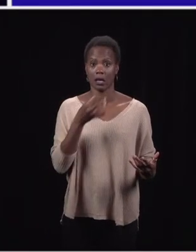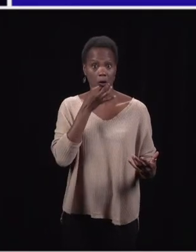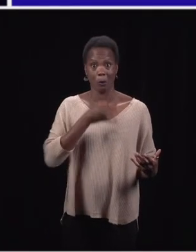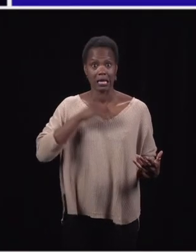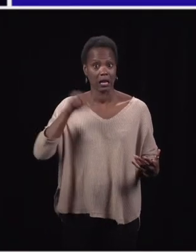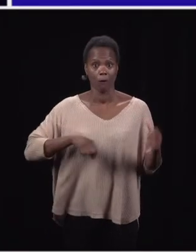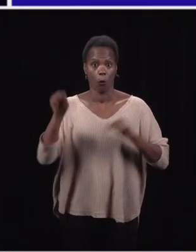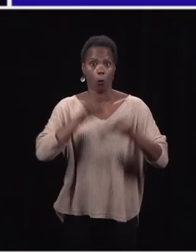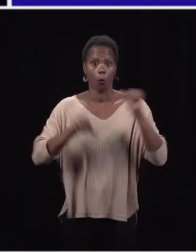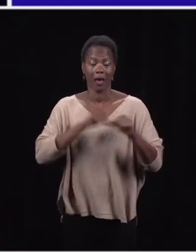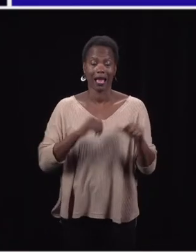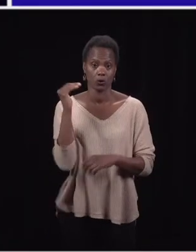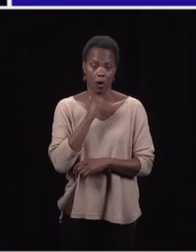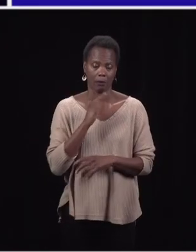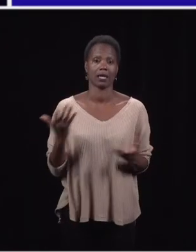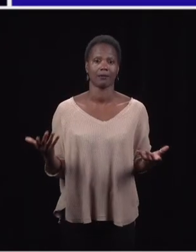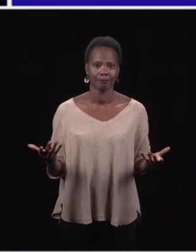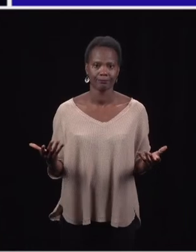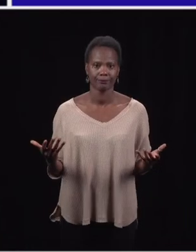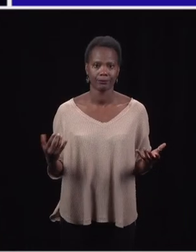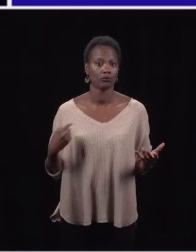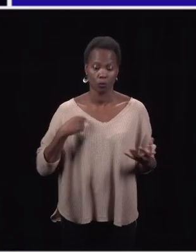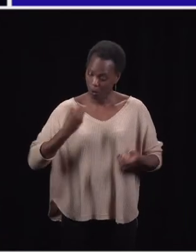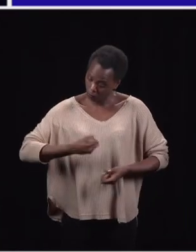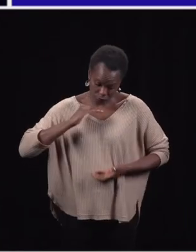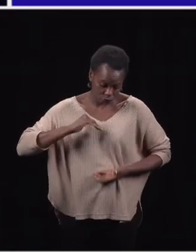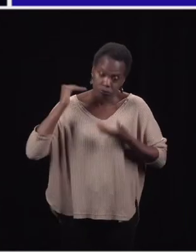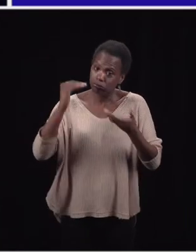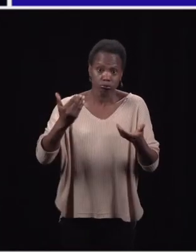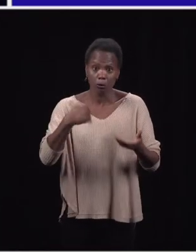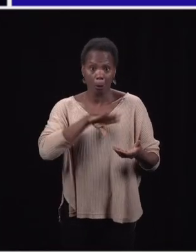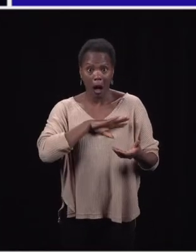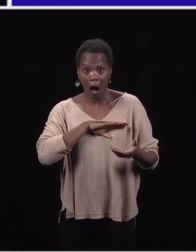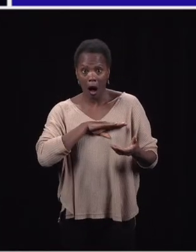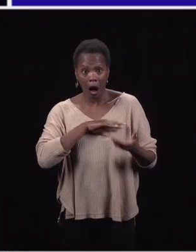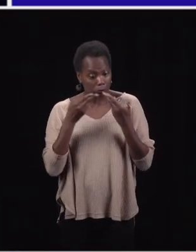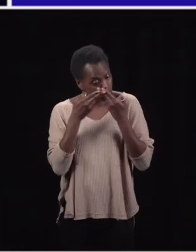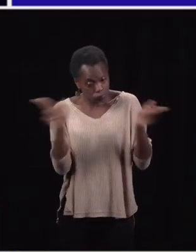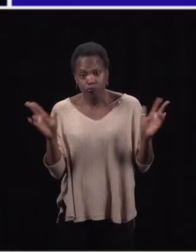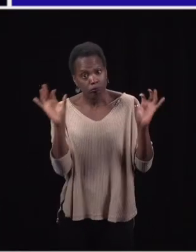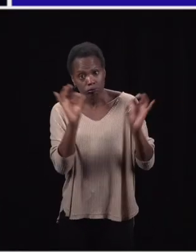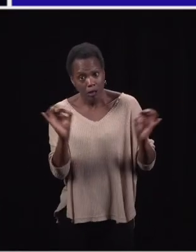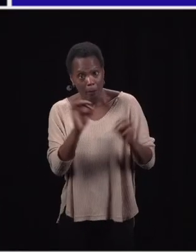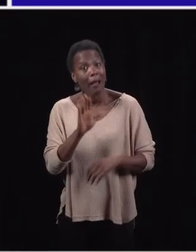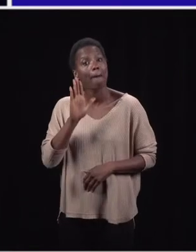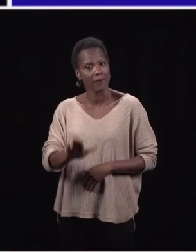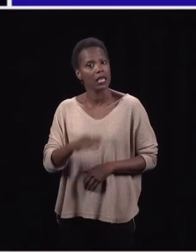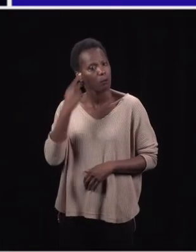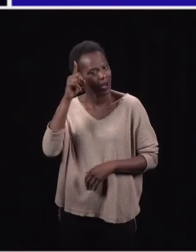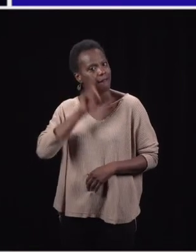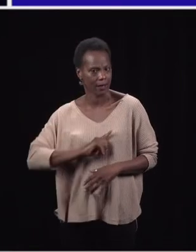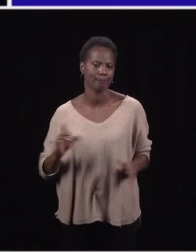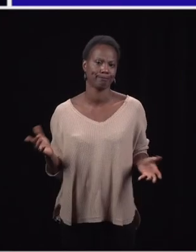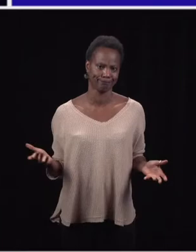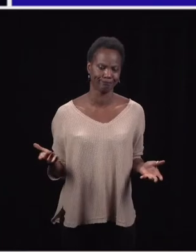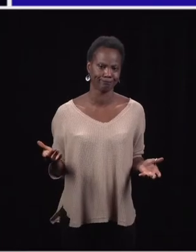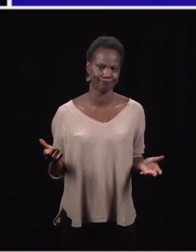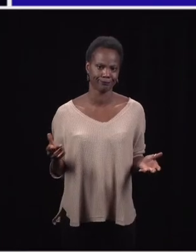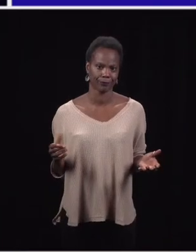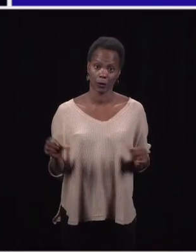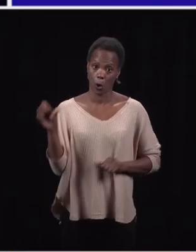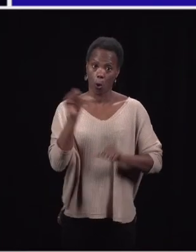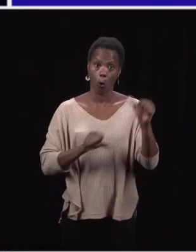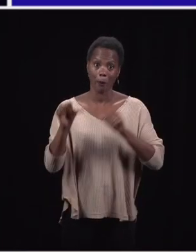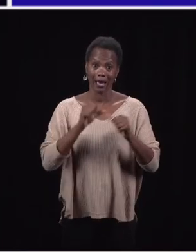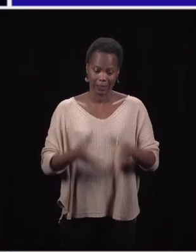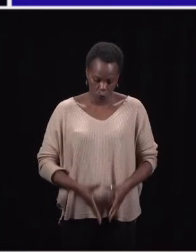rapidement cet examen médical je vais en parler parce que j'ai pas de crainte à en parler et que ça concerne les femmes c'est une opération assez lourde